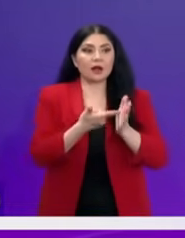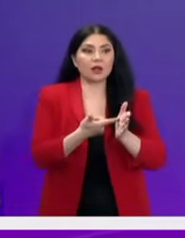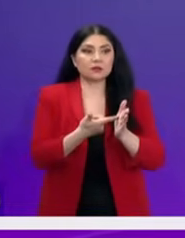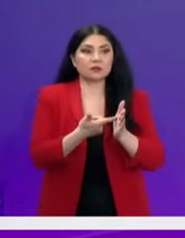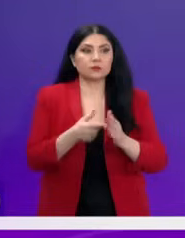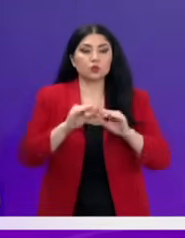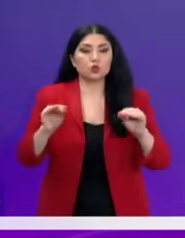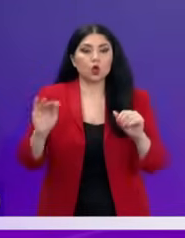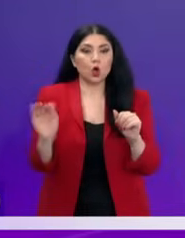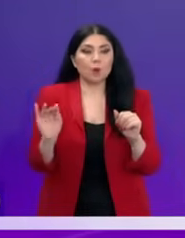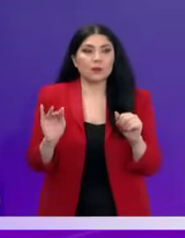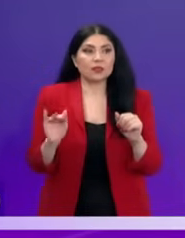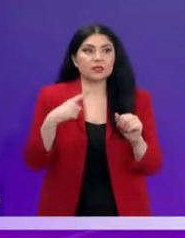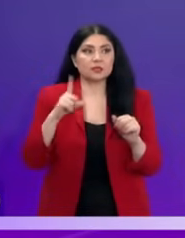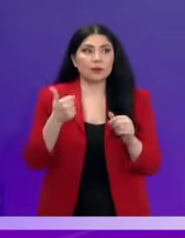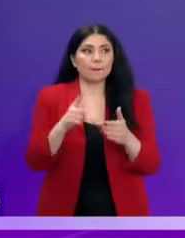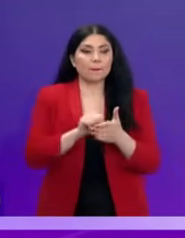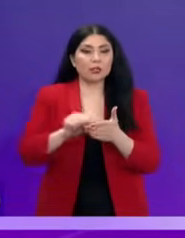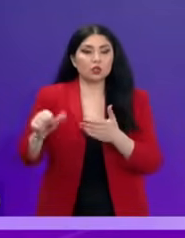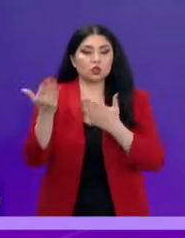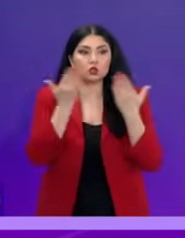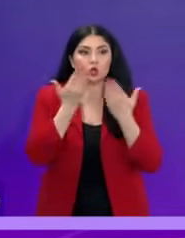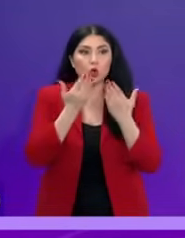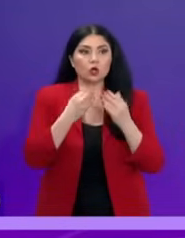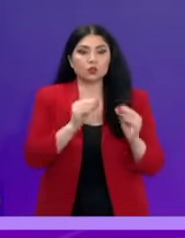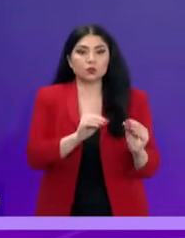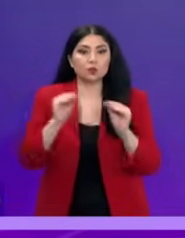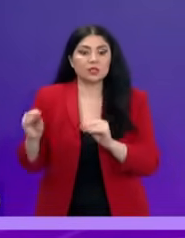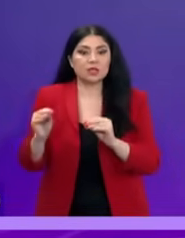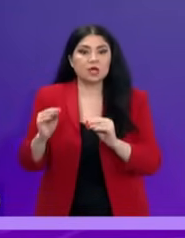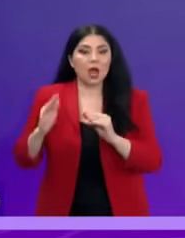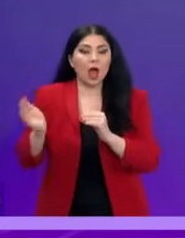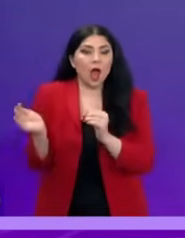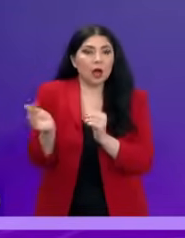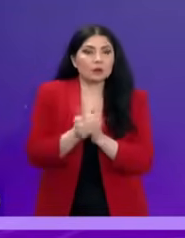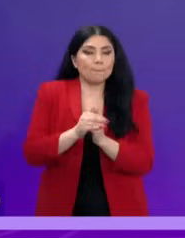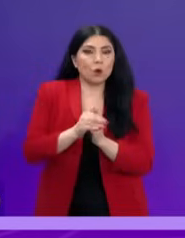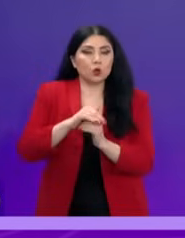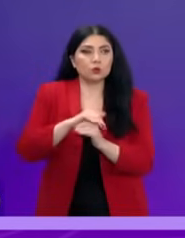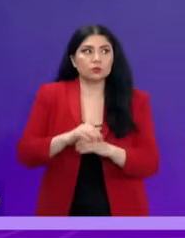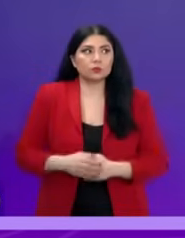zeci de copii sunt evacuați din școli și duși la adăpost, în adăposturile